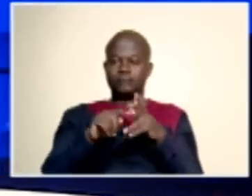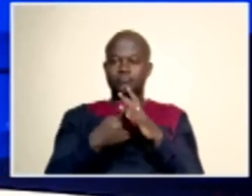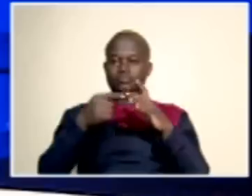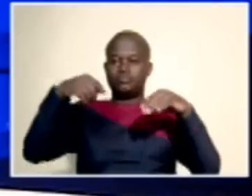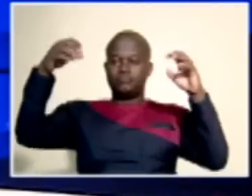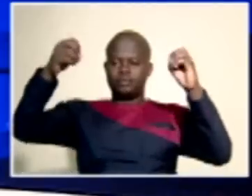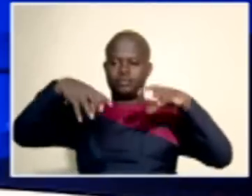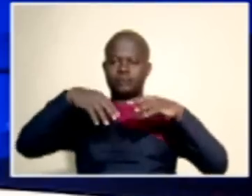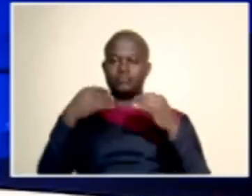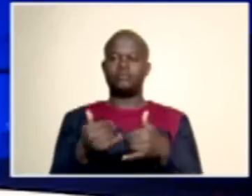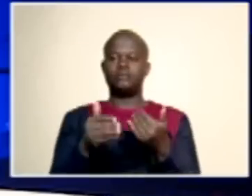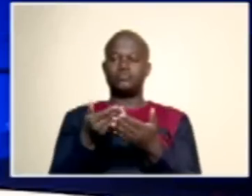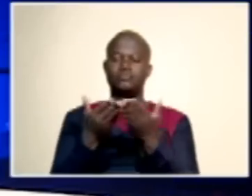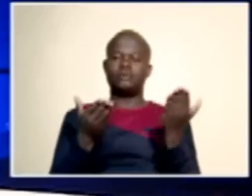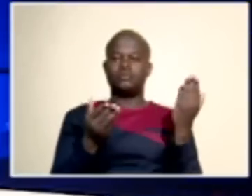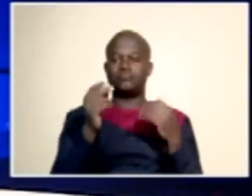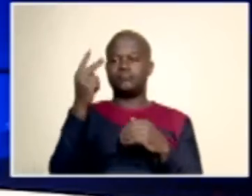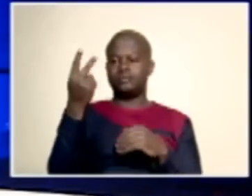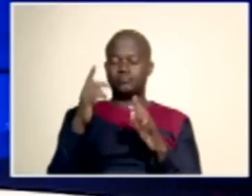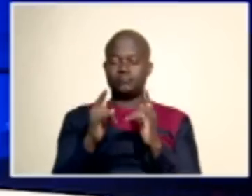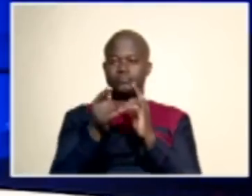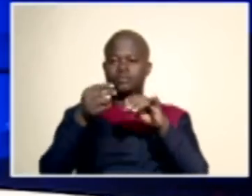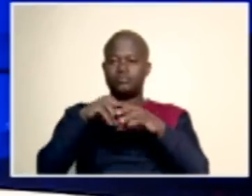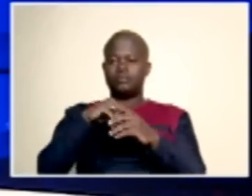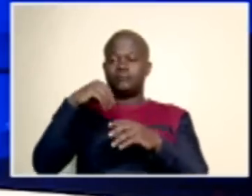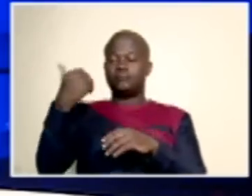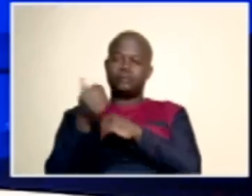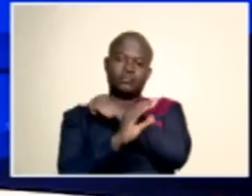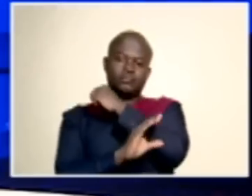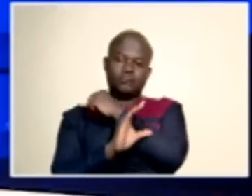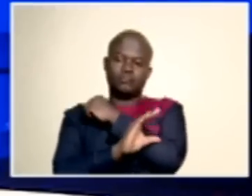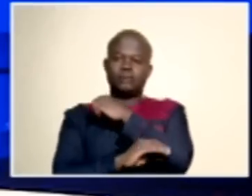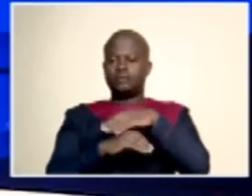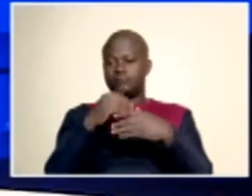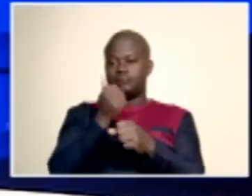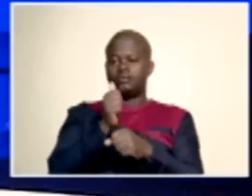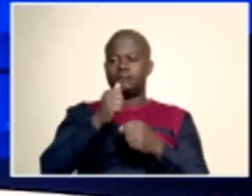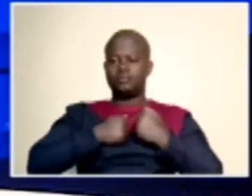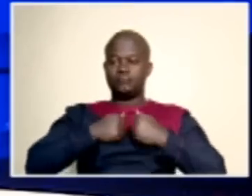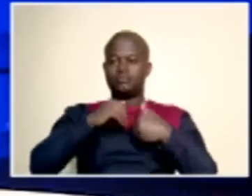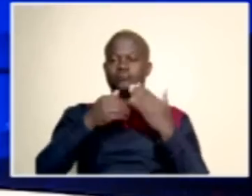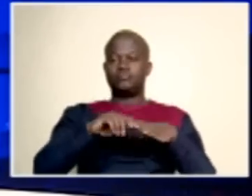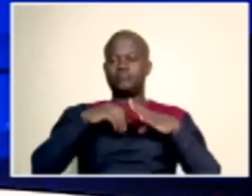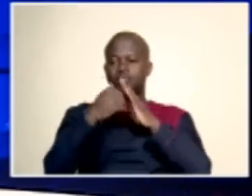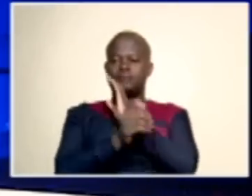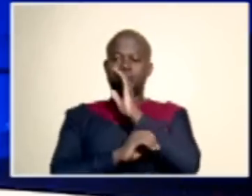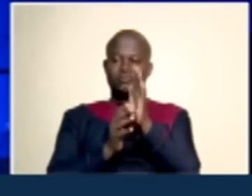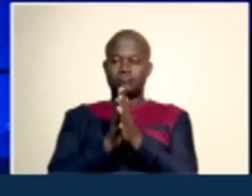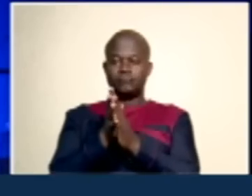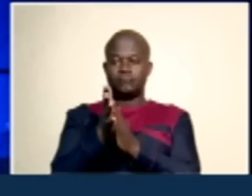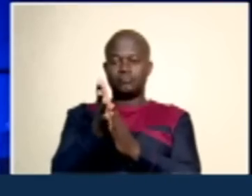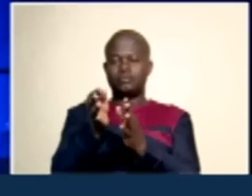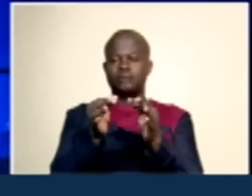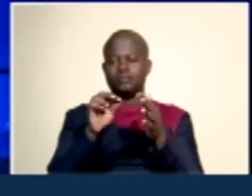cyatangiriye I Kigali. Kuri ubu akaba ari ubwa kabiri inama ibereye hanze y'u Rwanda. Hari abikorera b'abanyarwanda ndetse n'abanyamahanga bashoye imari mu